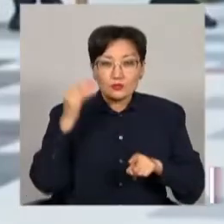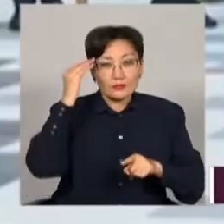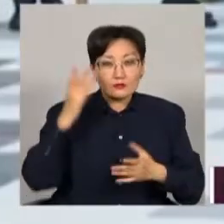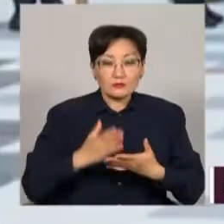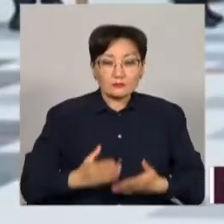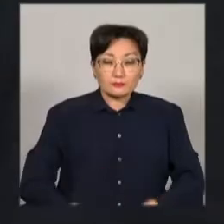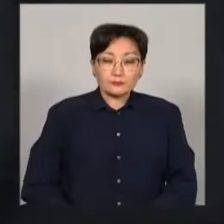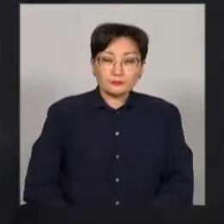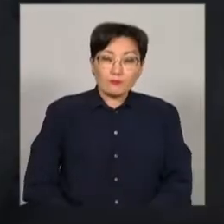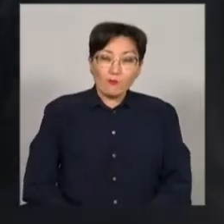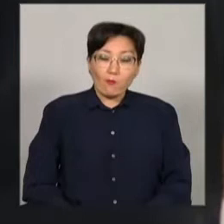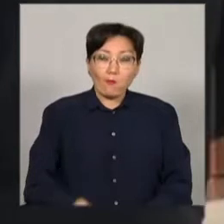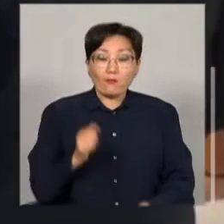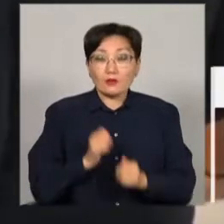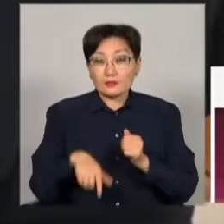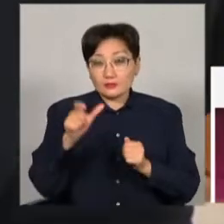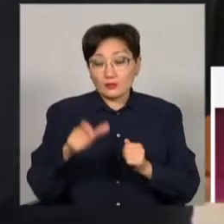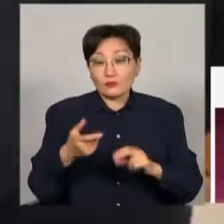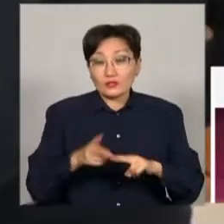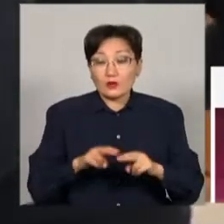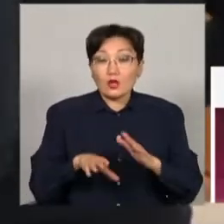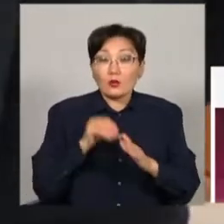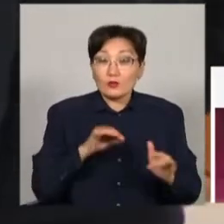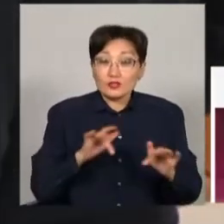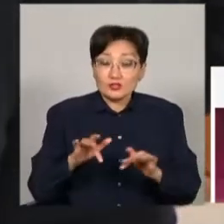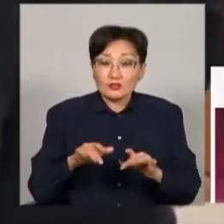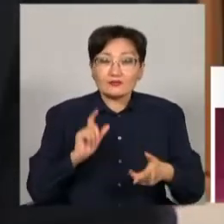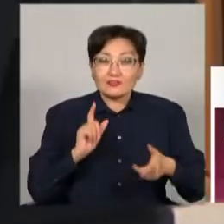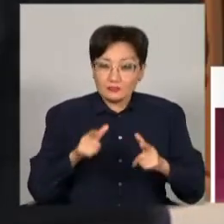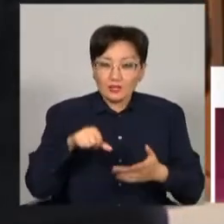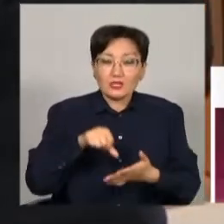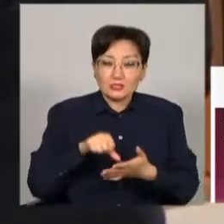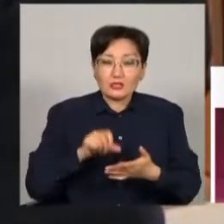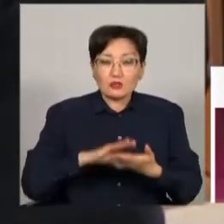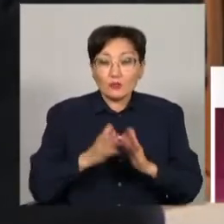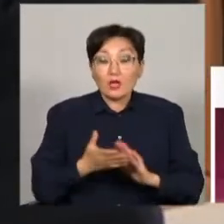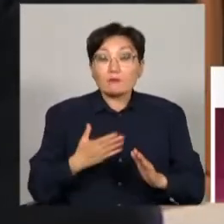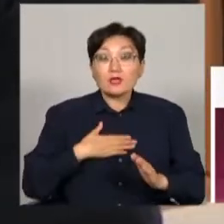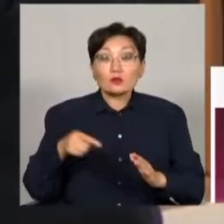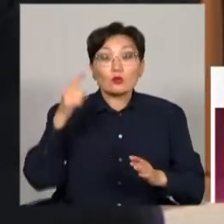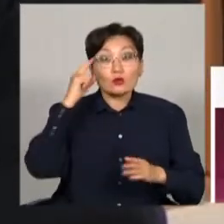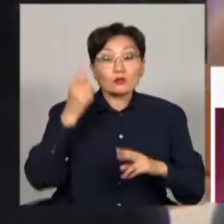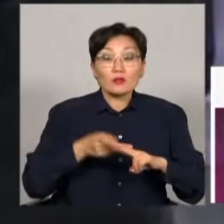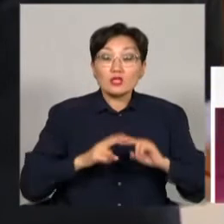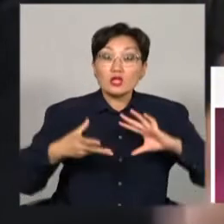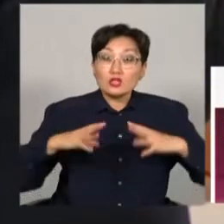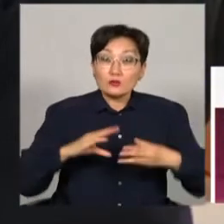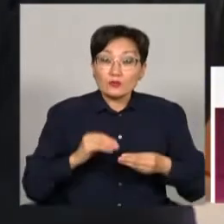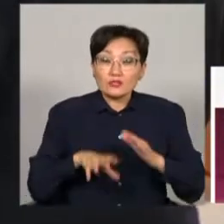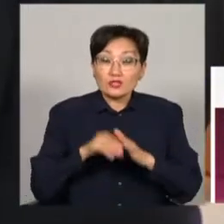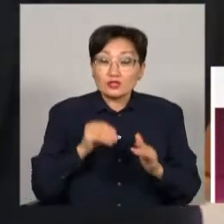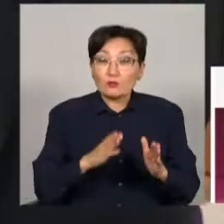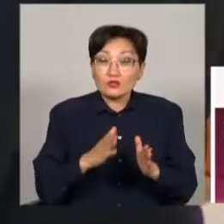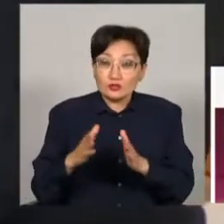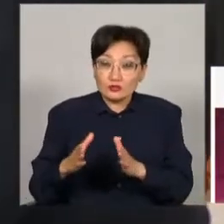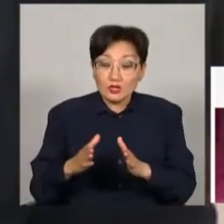айтылуда. Әр адамның осы референдумға егер шын мәнінде қатысатын болса, мен ойлаймын, бұл жалпы сайлау жүйесінде